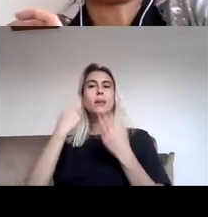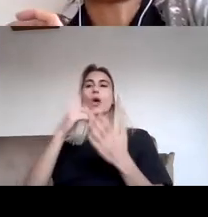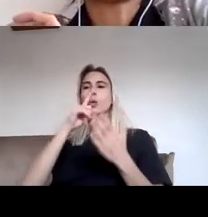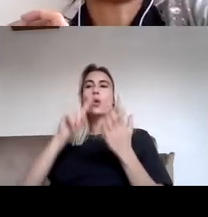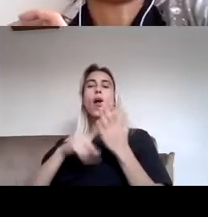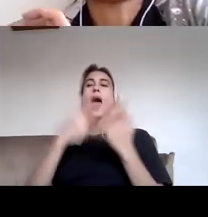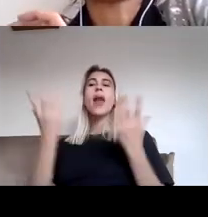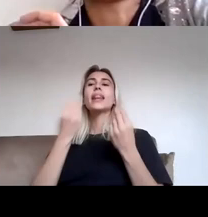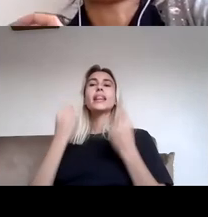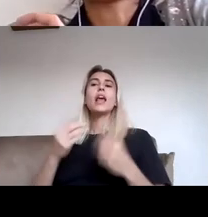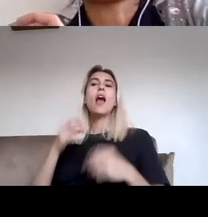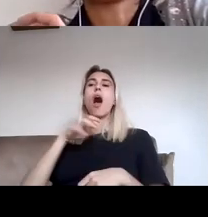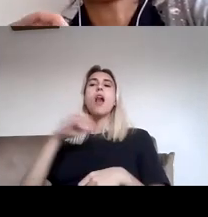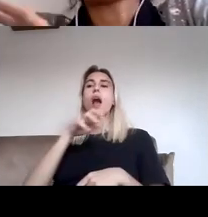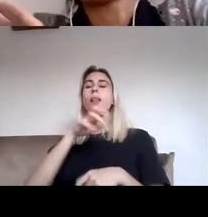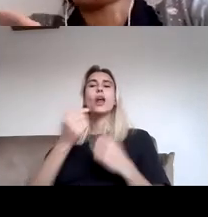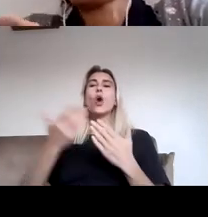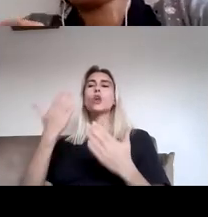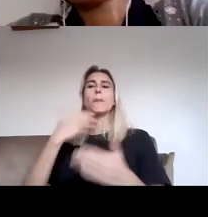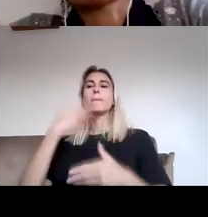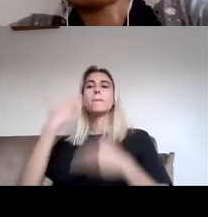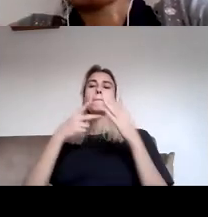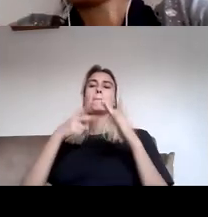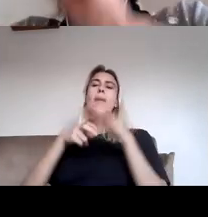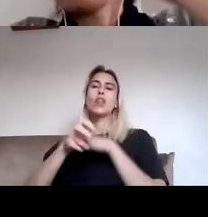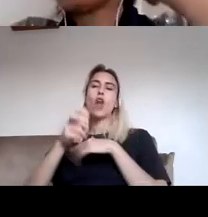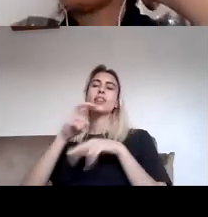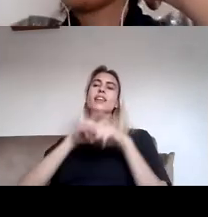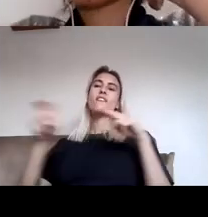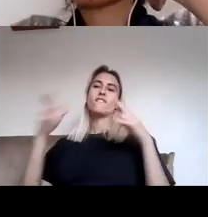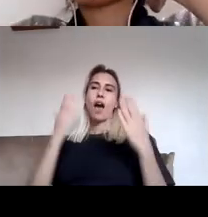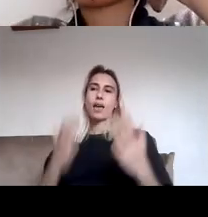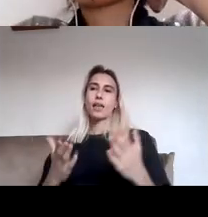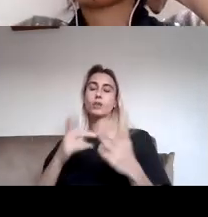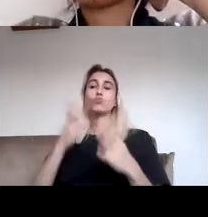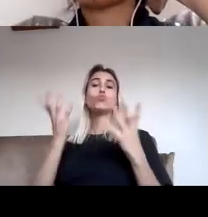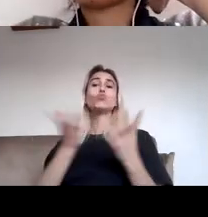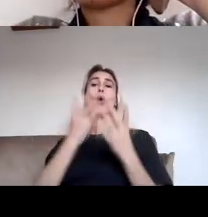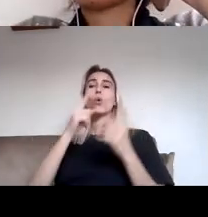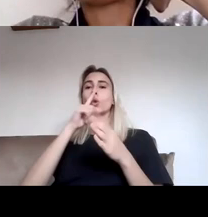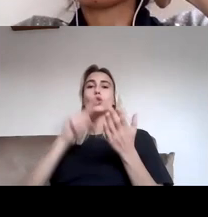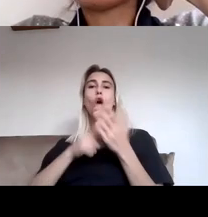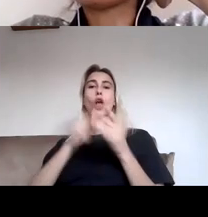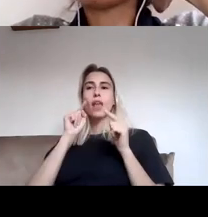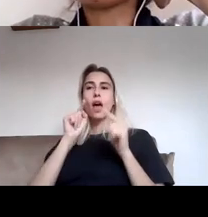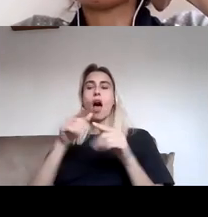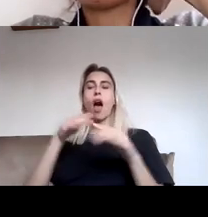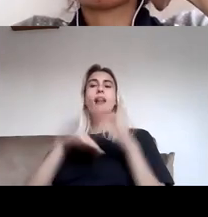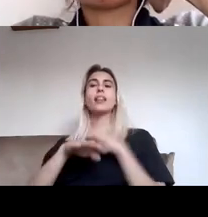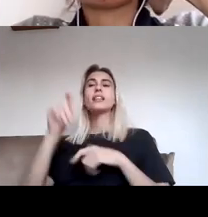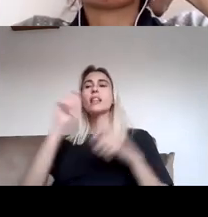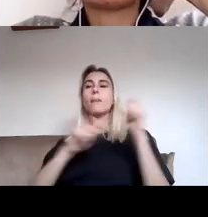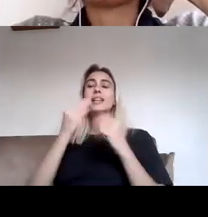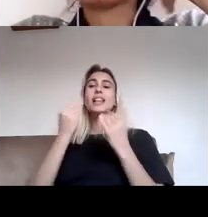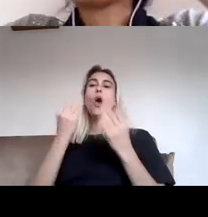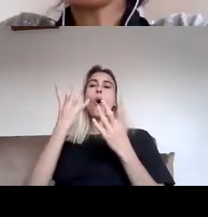noktasında en iyi alanlar yine biraz önce de bahsettiğimiz metrolar ve tramvaylar. çok bu noktada altyapıları çok iyi